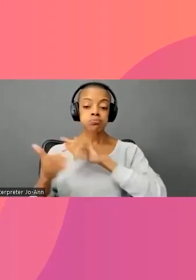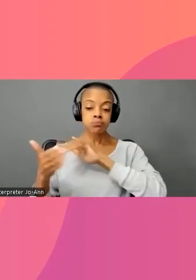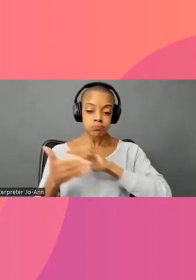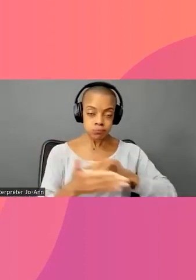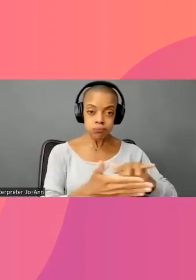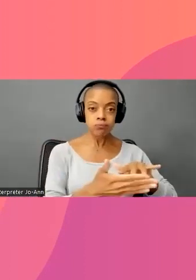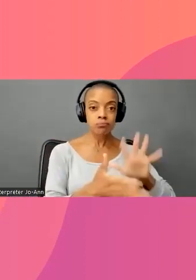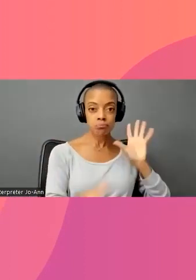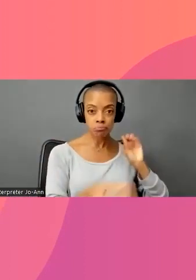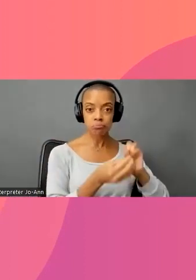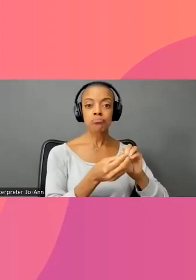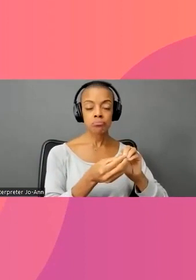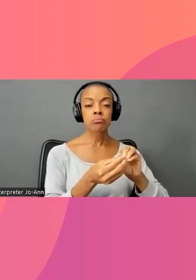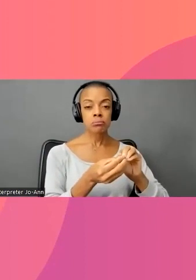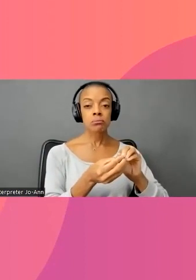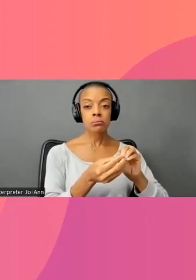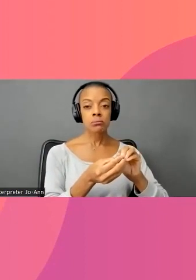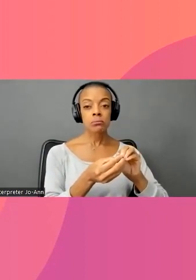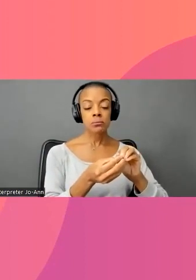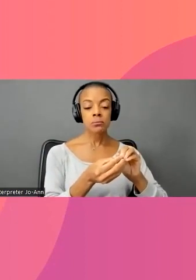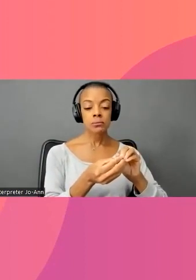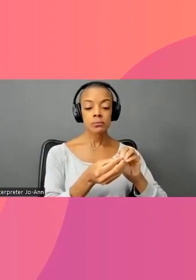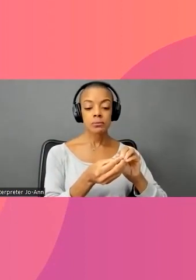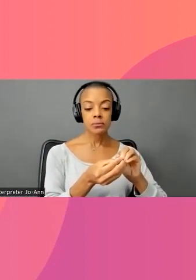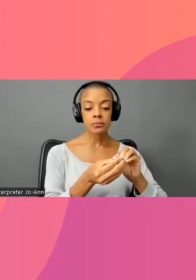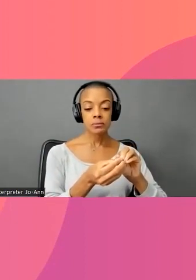l'ensemble des études qui ont été complétées dans le cadre